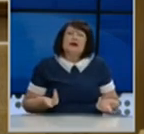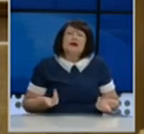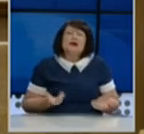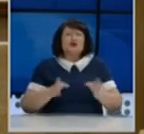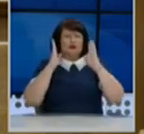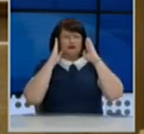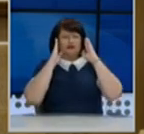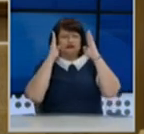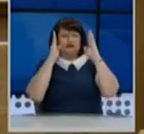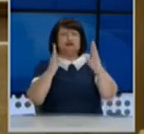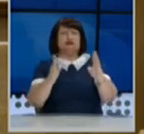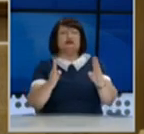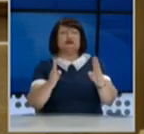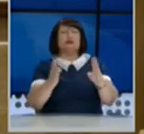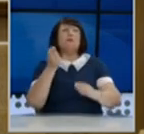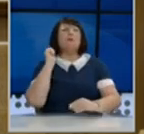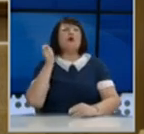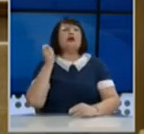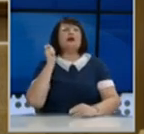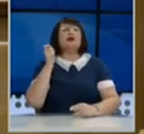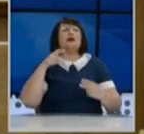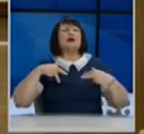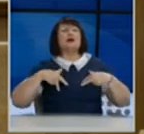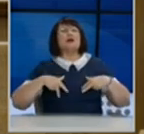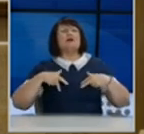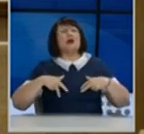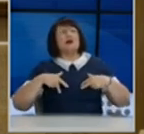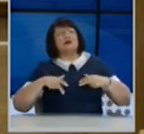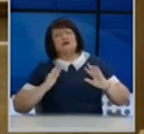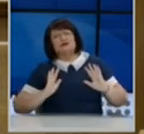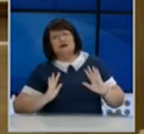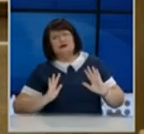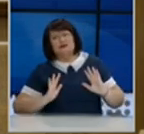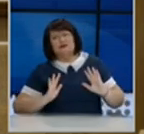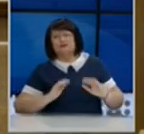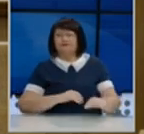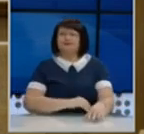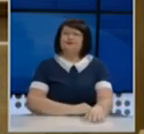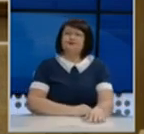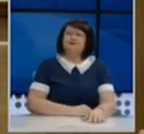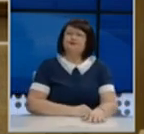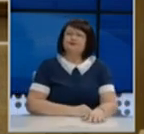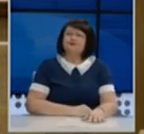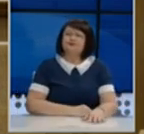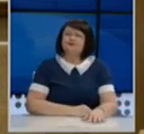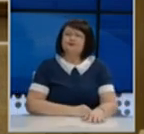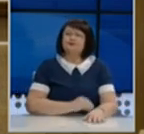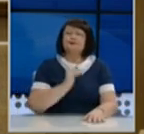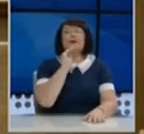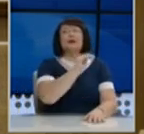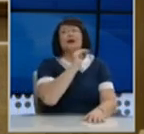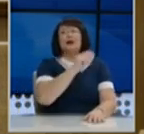κεντρική κυβερνητική και πολιτική αντίληψη. Κύριε